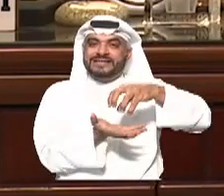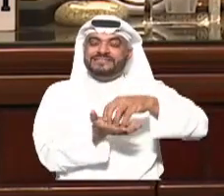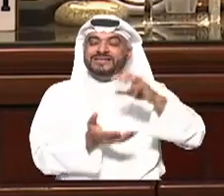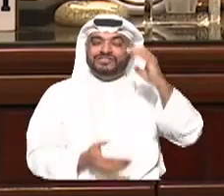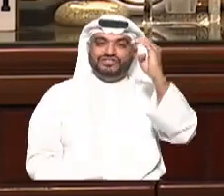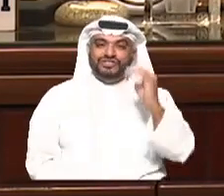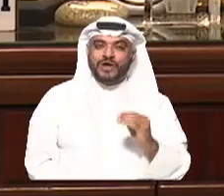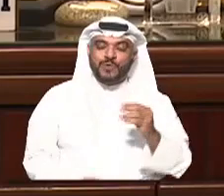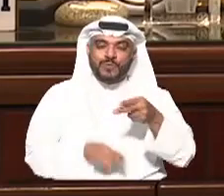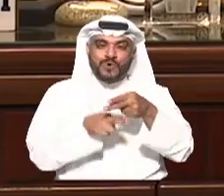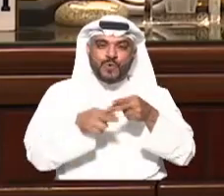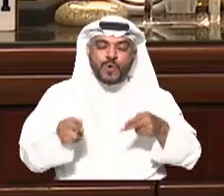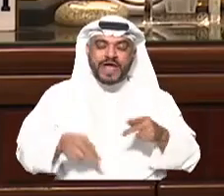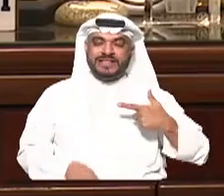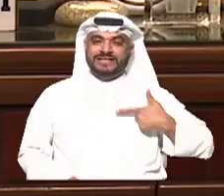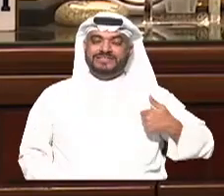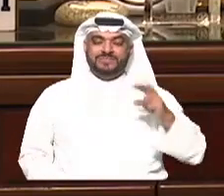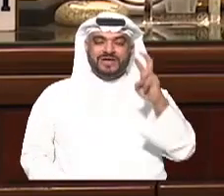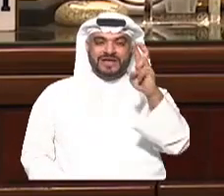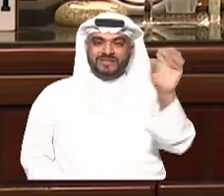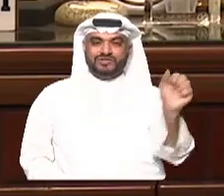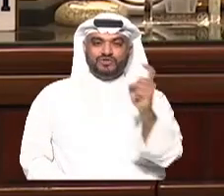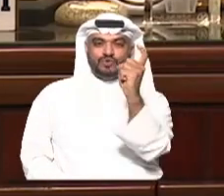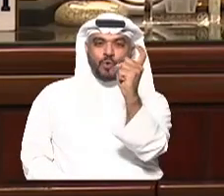لإنتاج الوقود